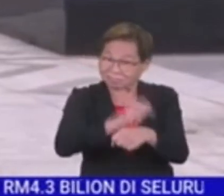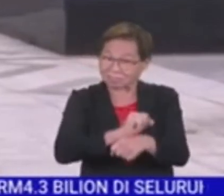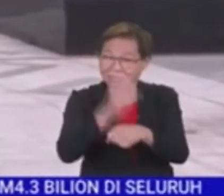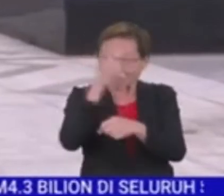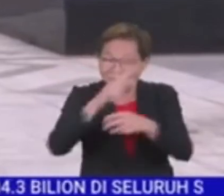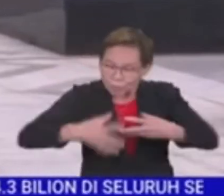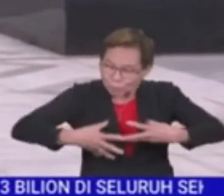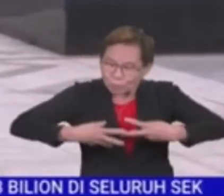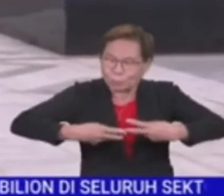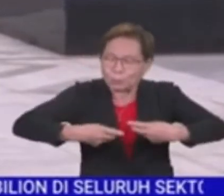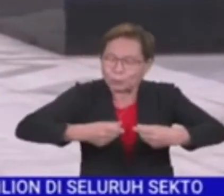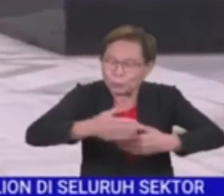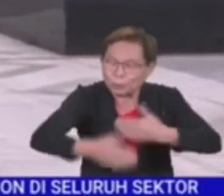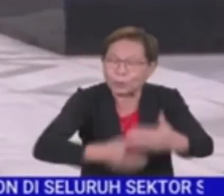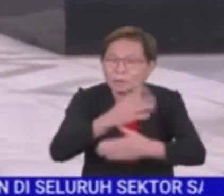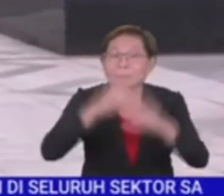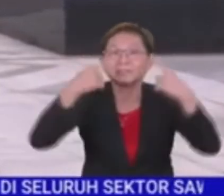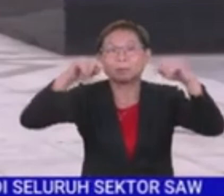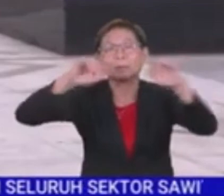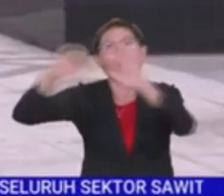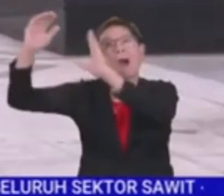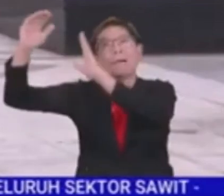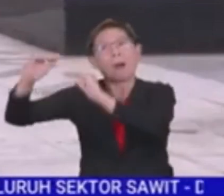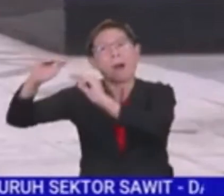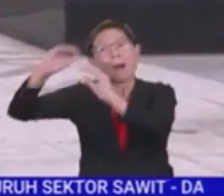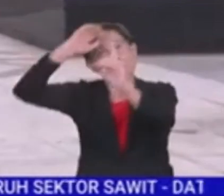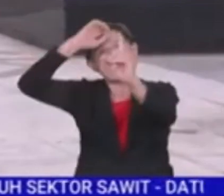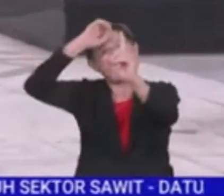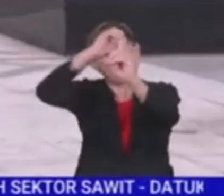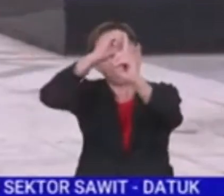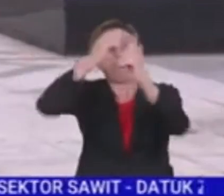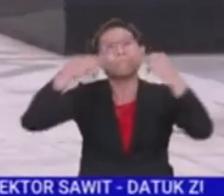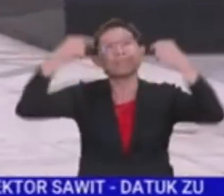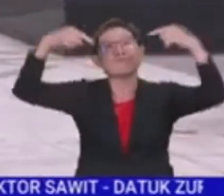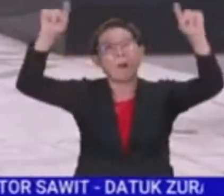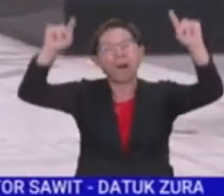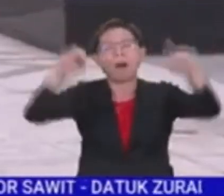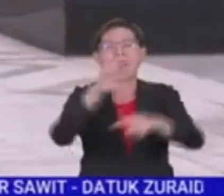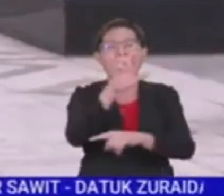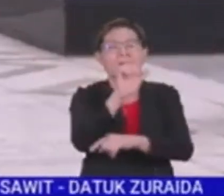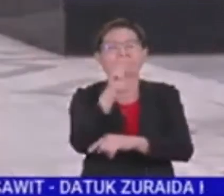dan mencapai aspirasi kerajaan. Ravin Shanmugam, RTM.